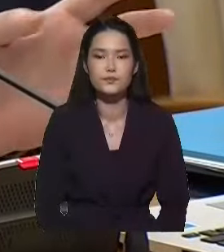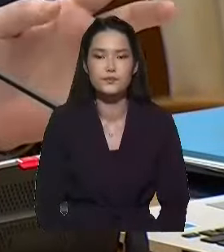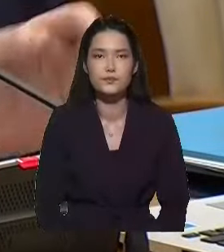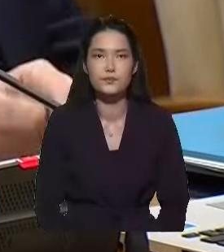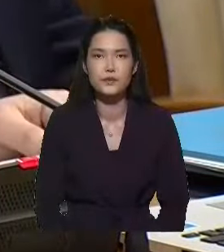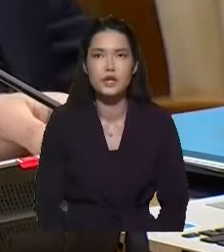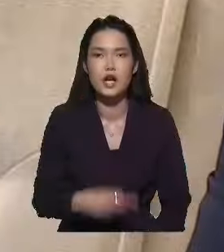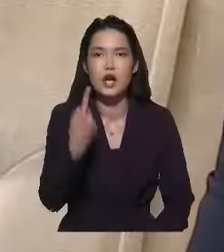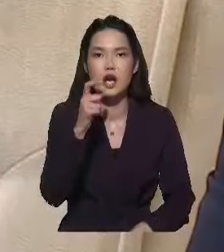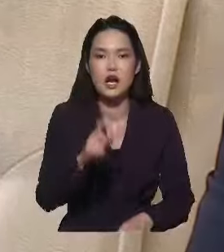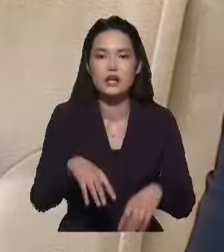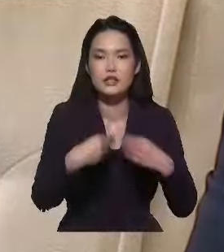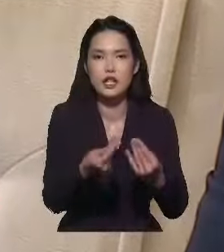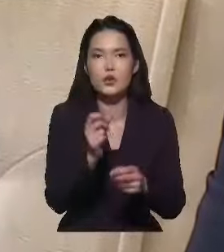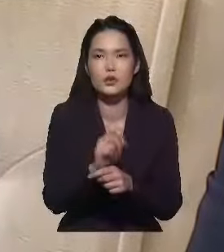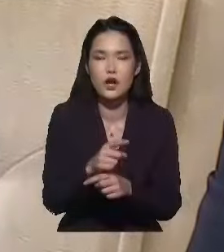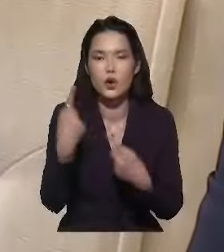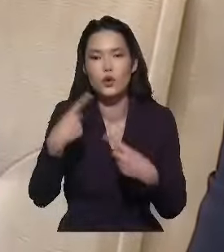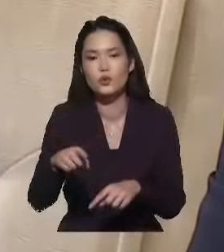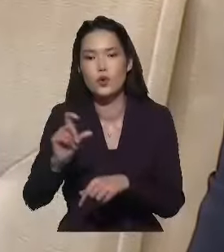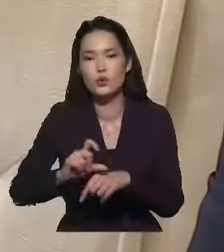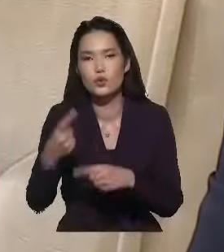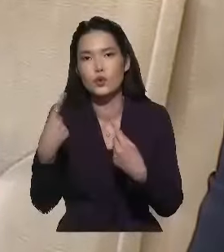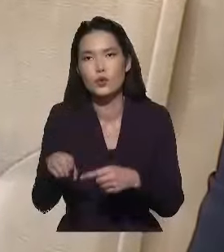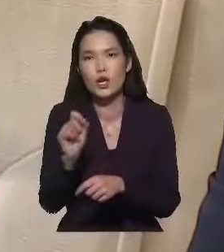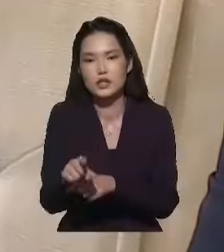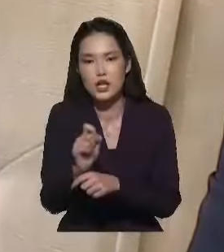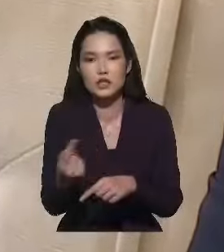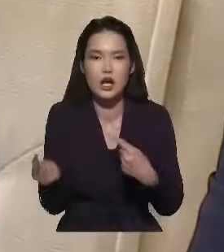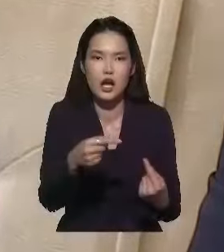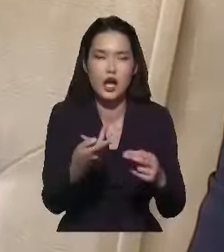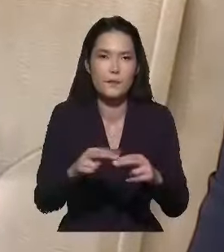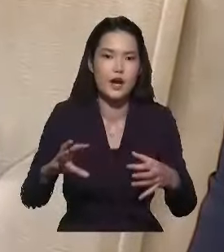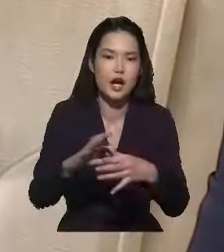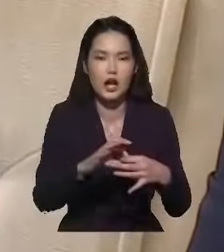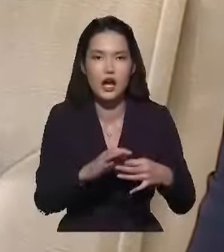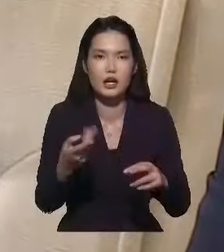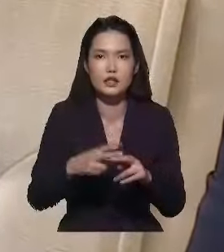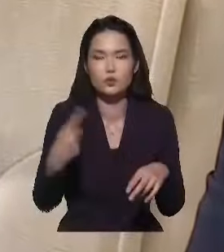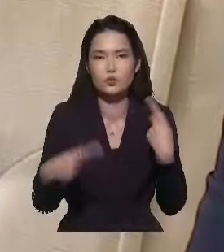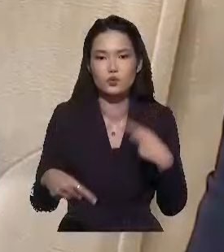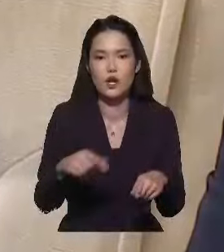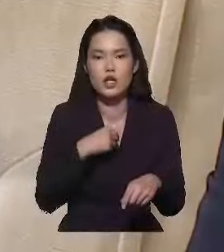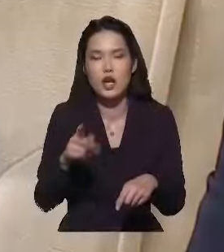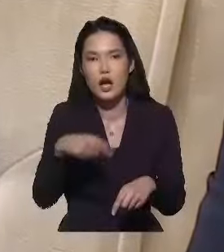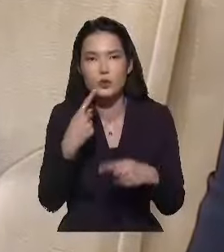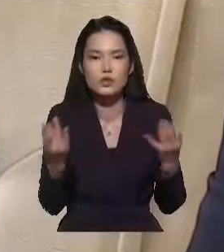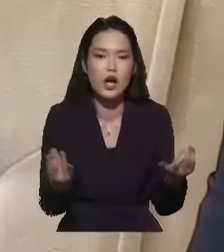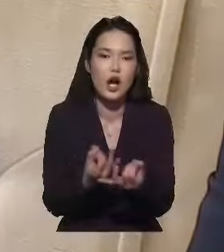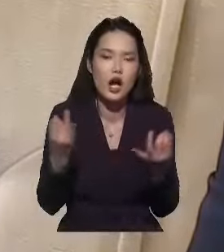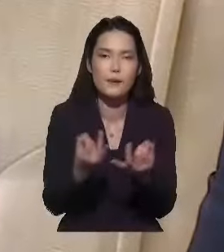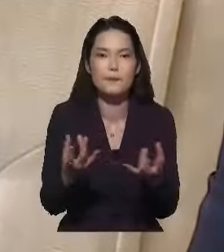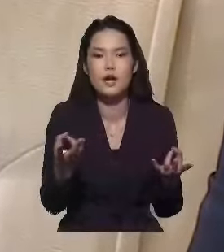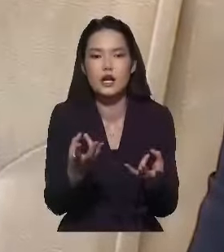Одно министерство дает один доклад, у второго министерства другой, то есть нет взаимодействия. Это налицо. Я хочу сказать, что здесь не проведена